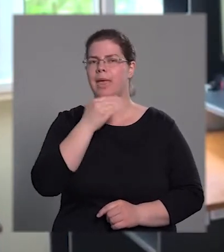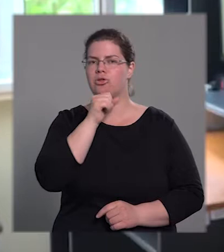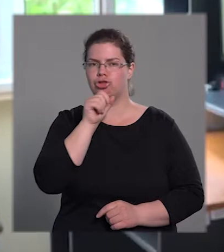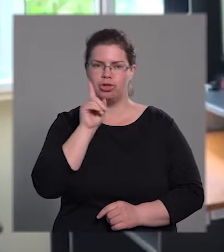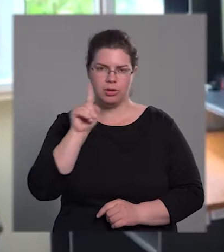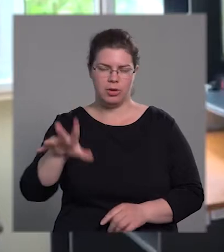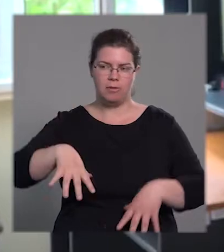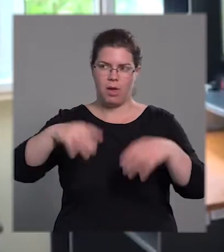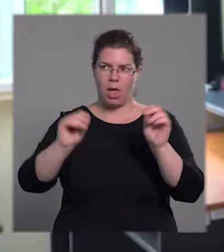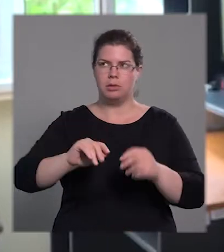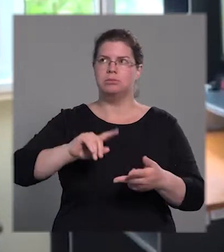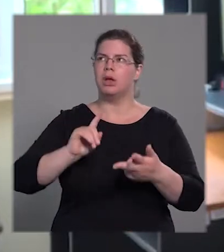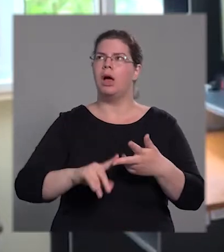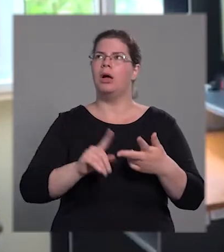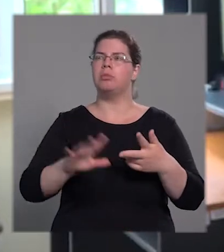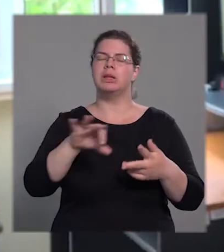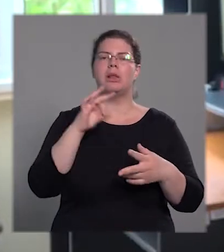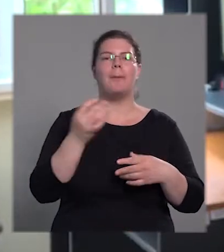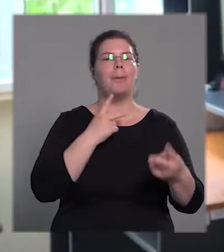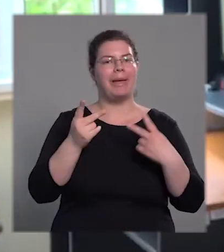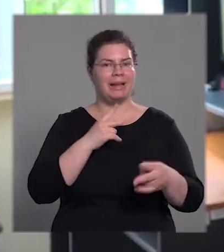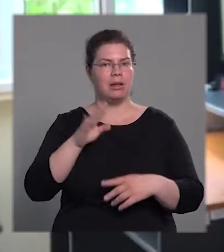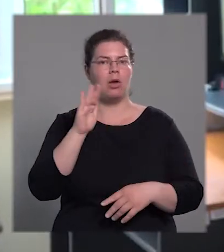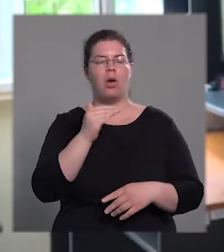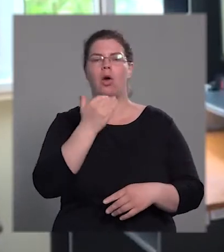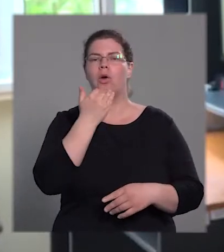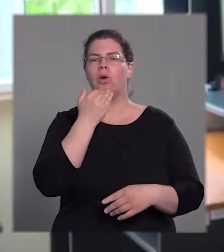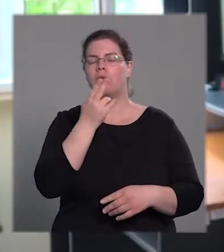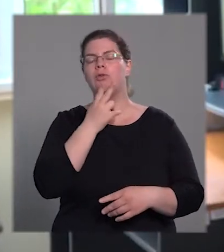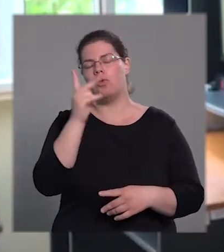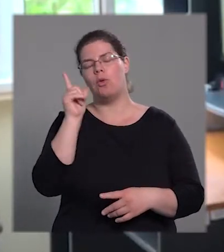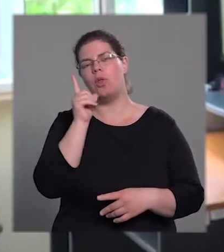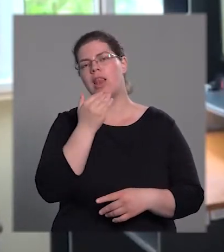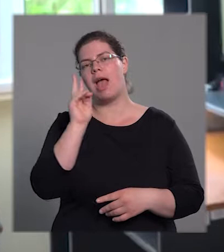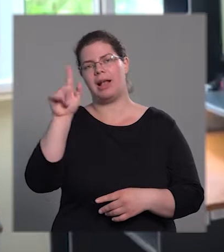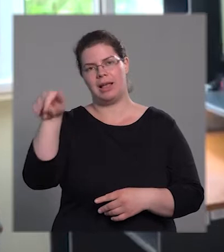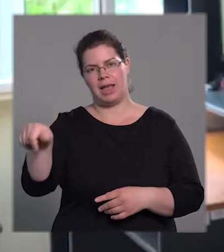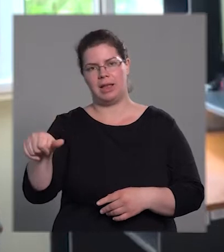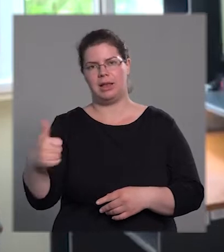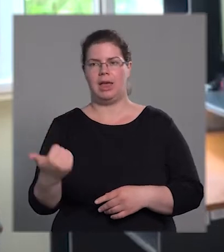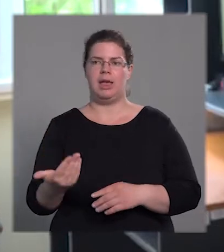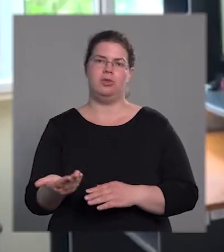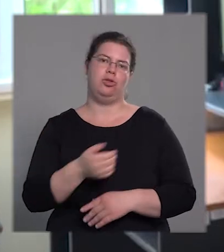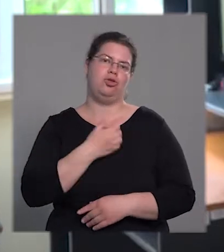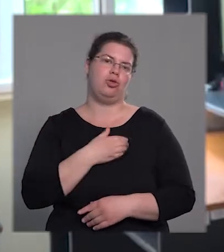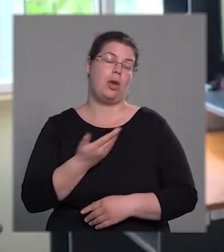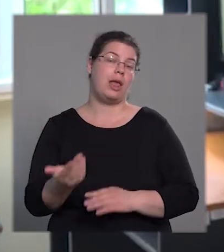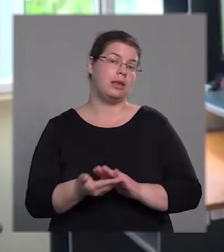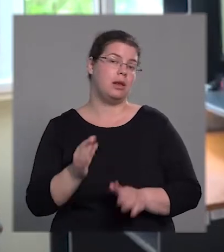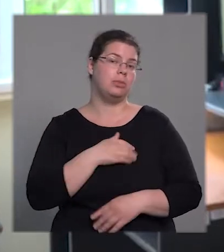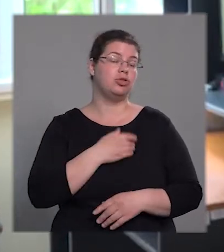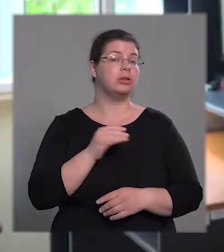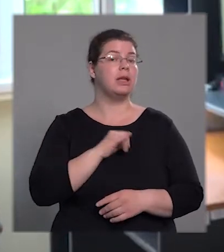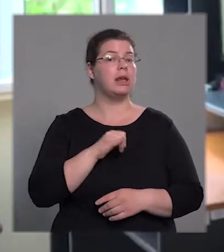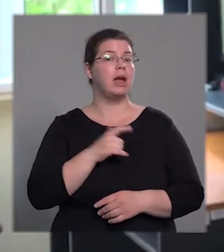harmadik napon meglátogattunk Füleken egy iskolát, egy alapiskolát. A gyerekeknek nagyon érdekes volt,